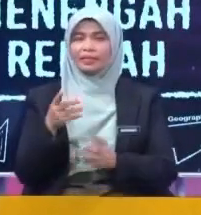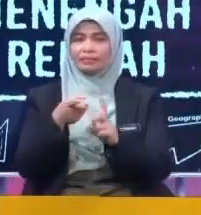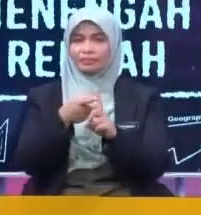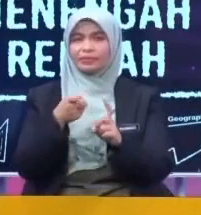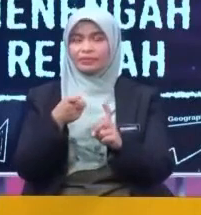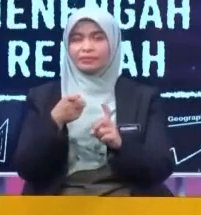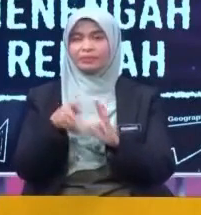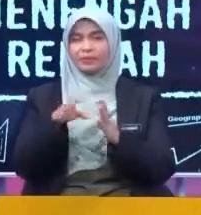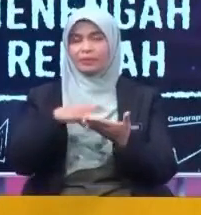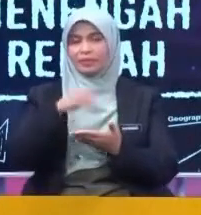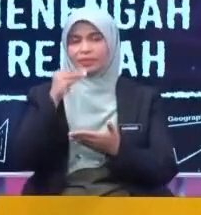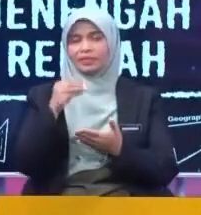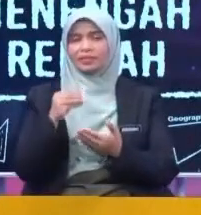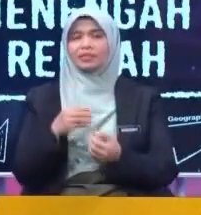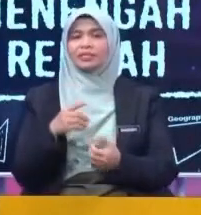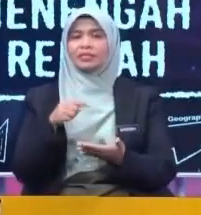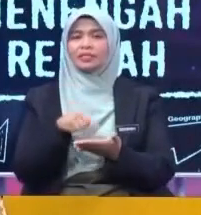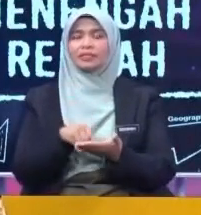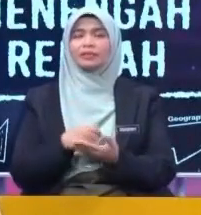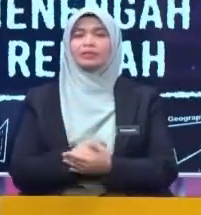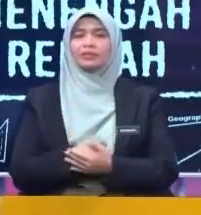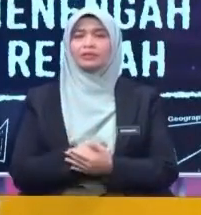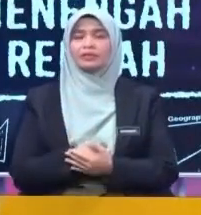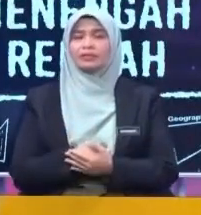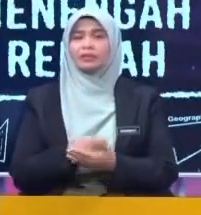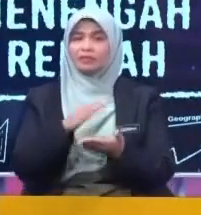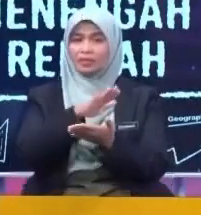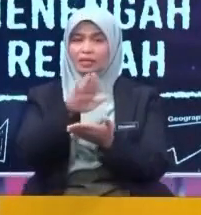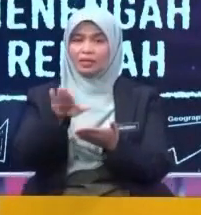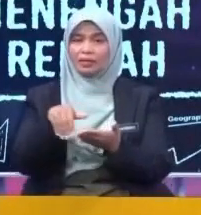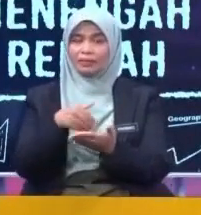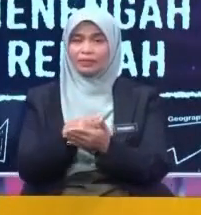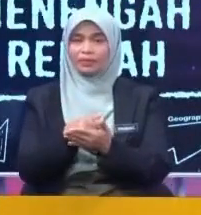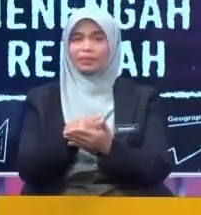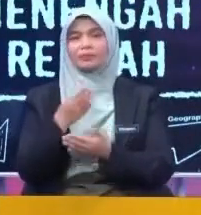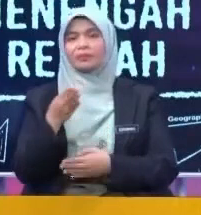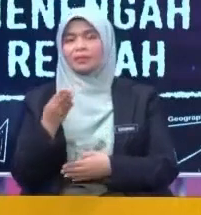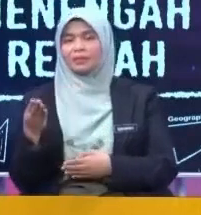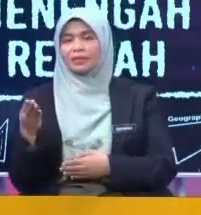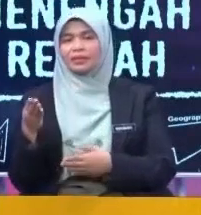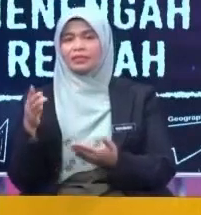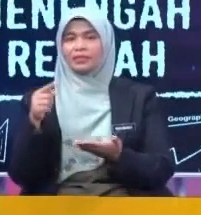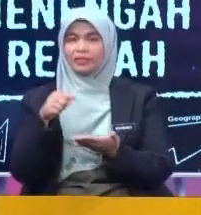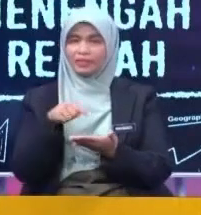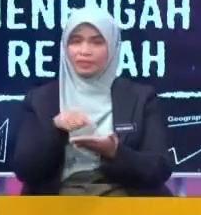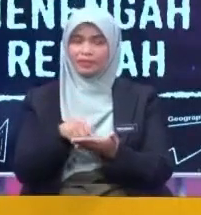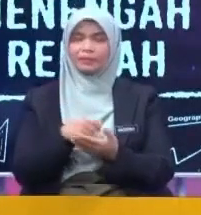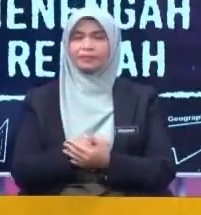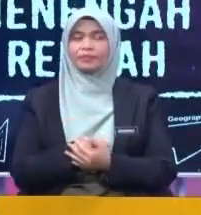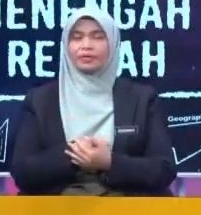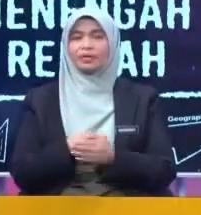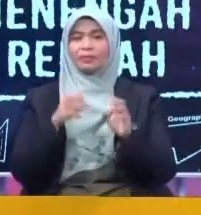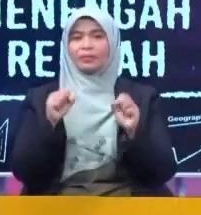Daripada pembelajaran sepanjang sesi kita tadi kan Aiman, semua bahan-bahan yang ada sepanjang pembelajaran